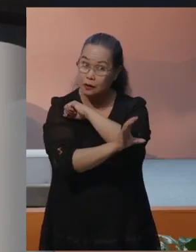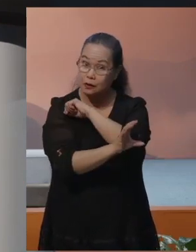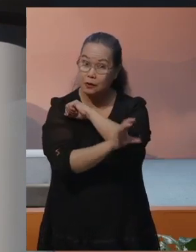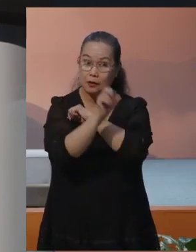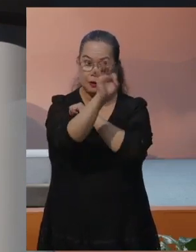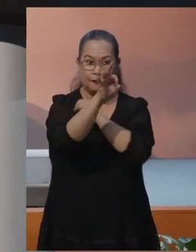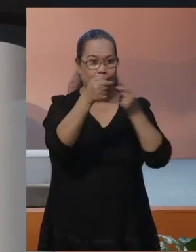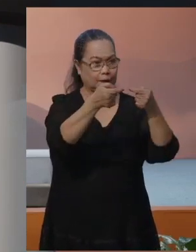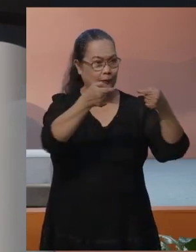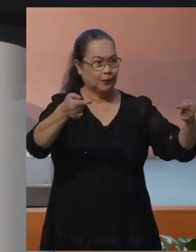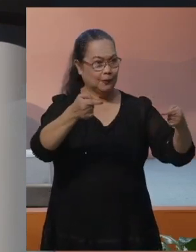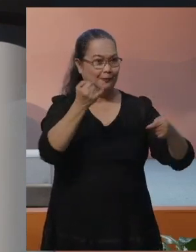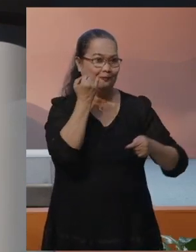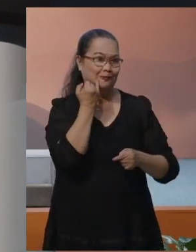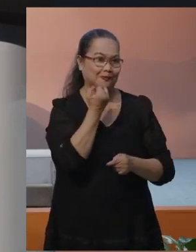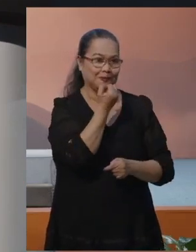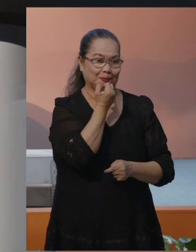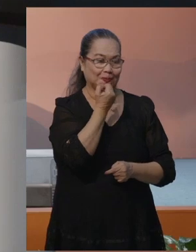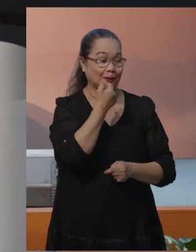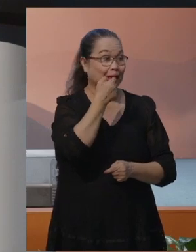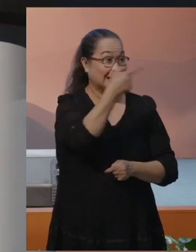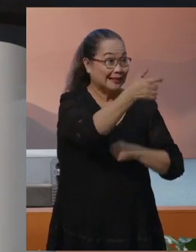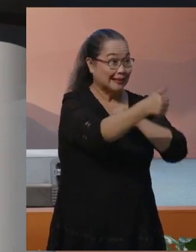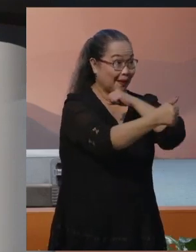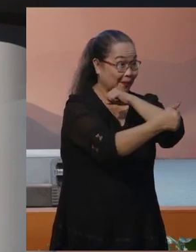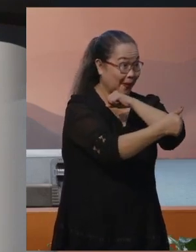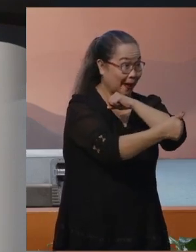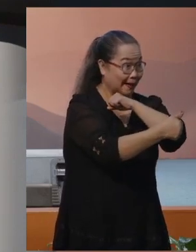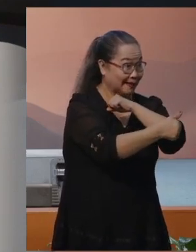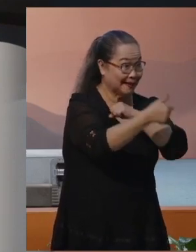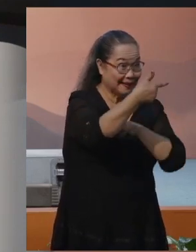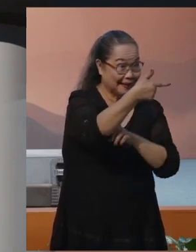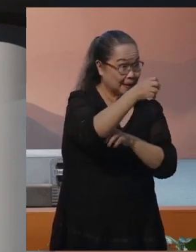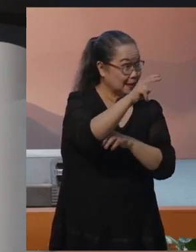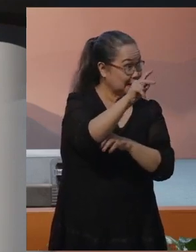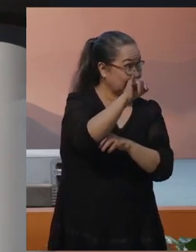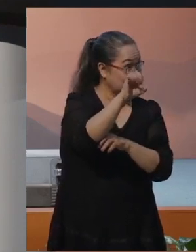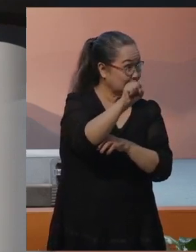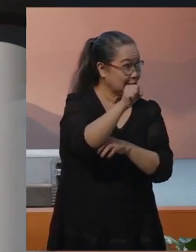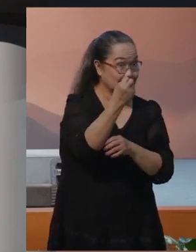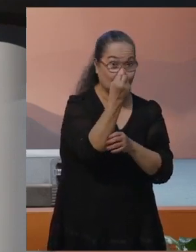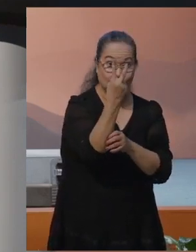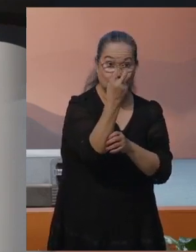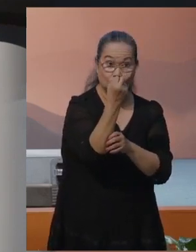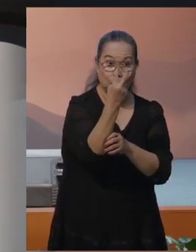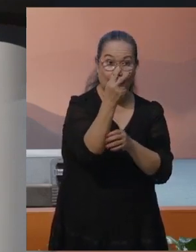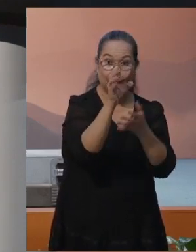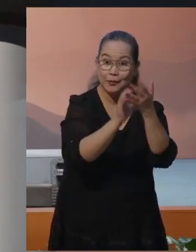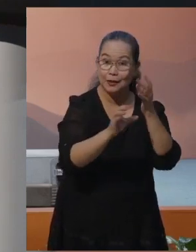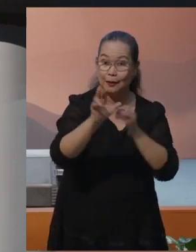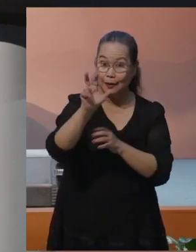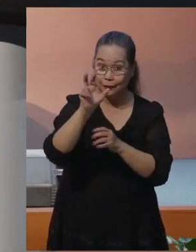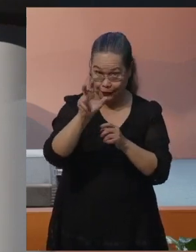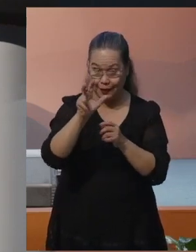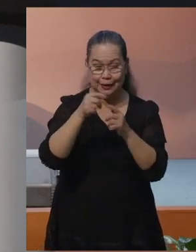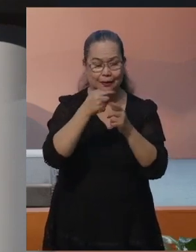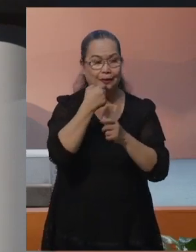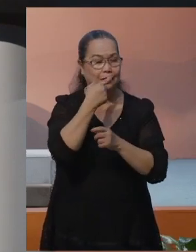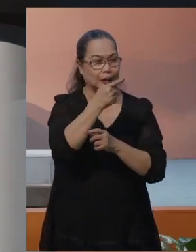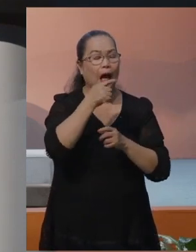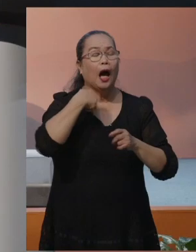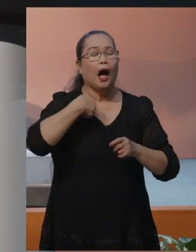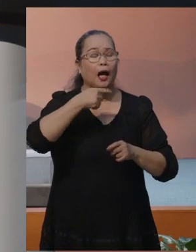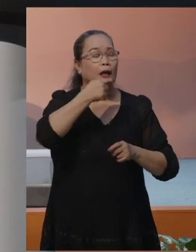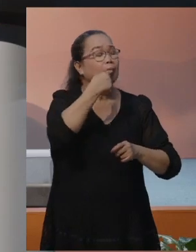nito. Sinabi niya ito kay Abraham sa Genesis 12:3. Kung saan sinabi niya, I will bless those who